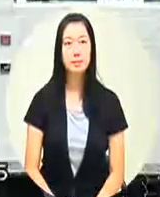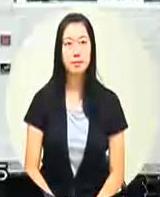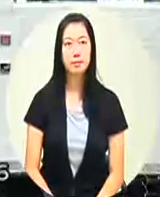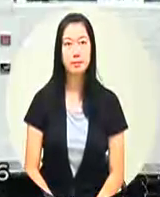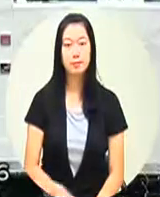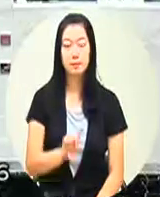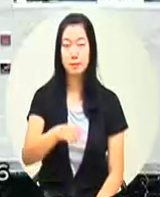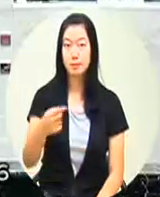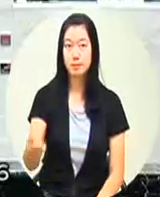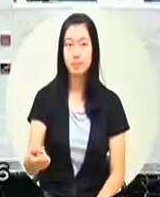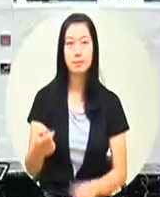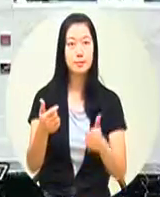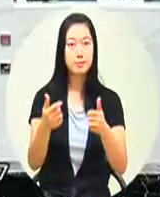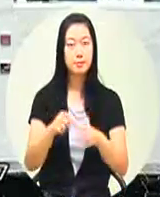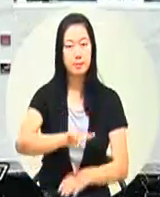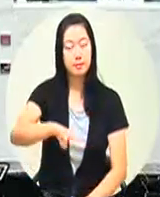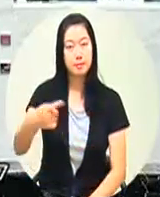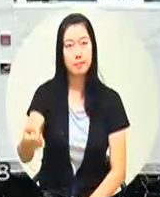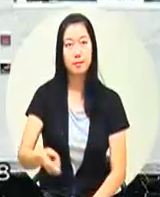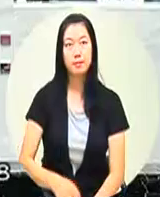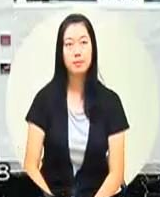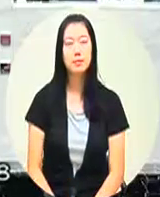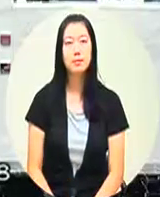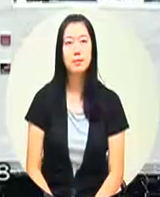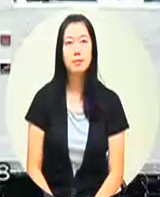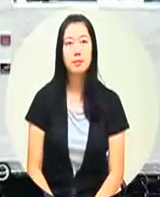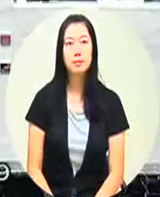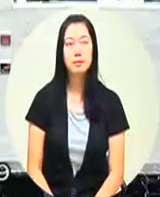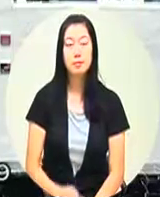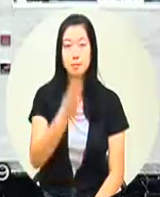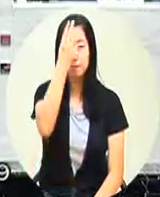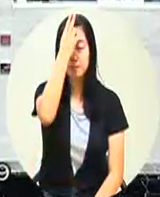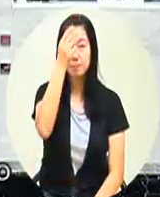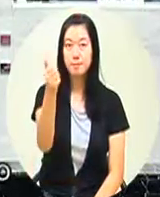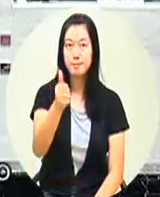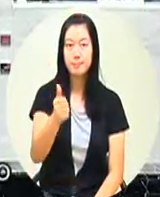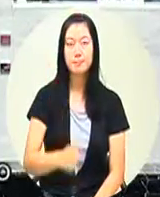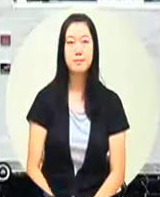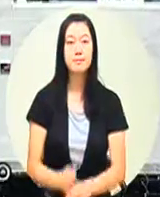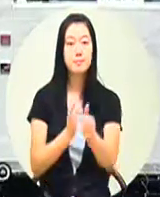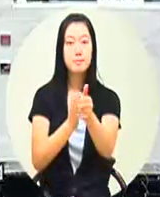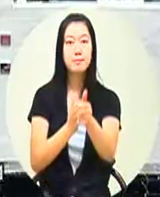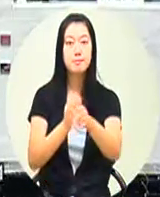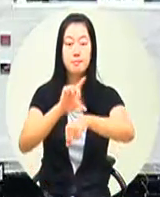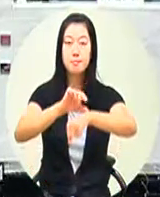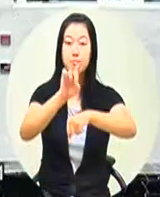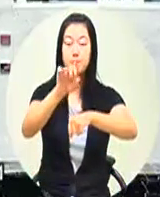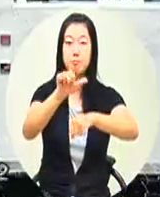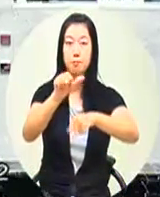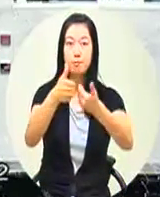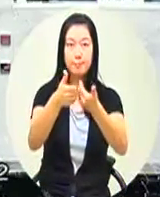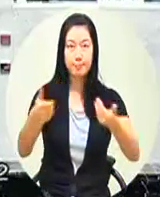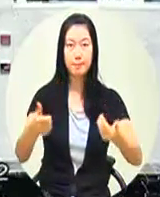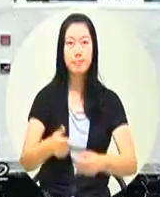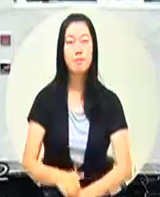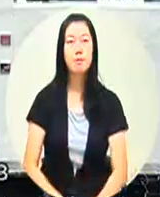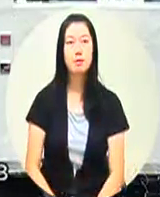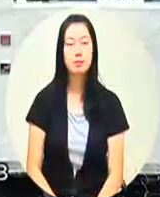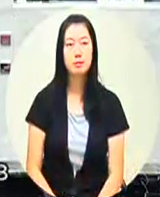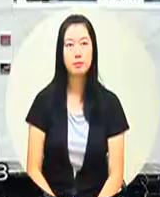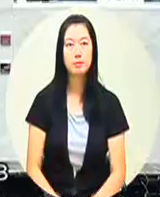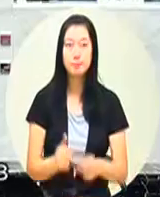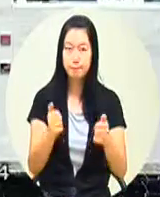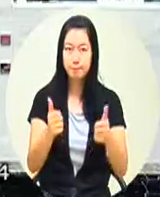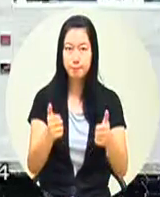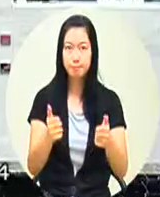谢谢林农议员的实行，接下来曾进哲议员实行十分钟、十五分钟。 谢